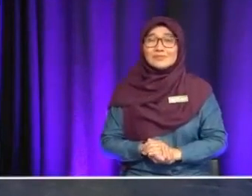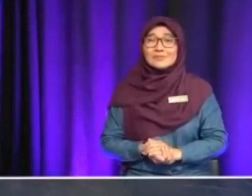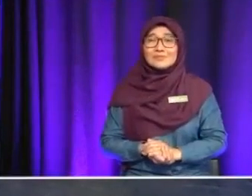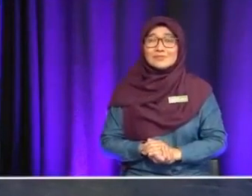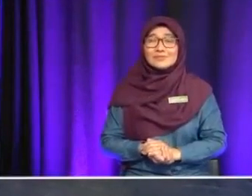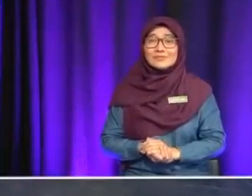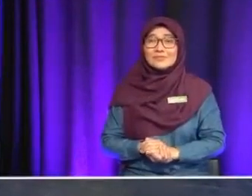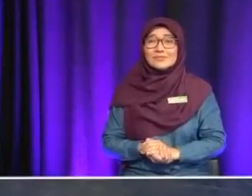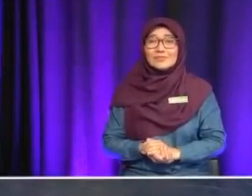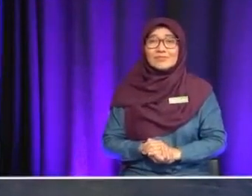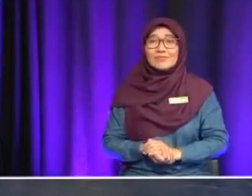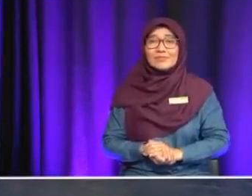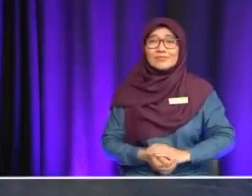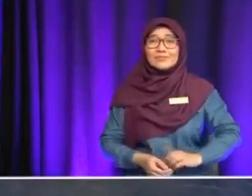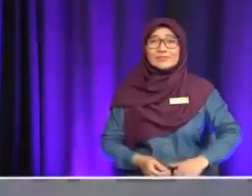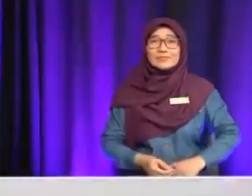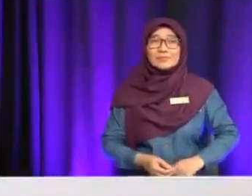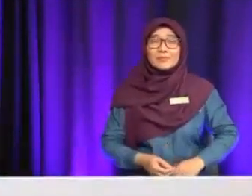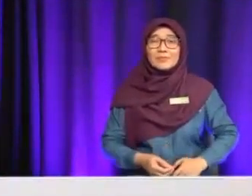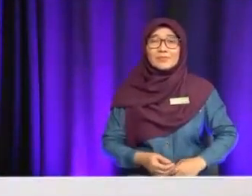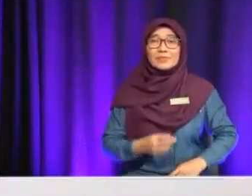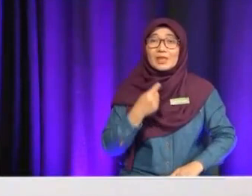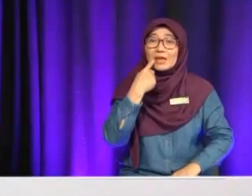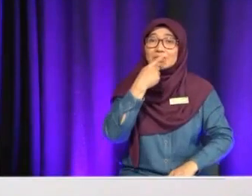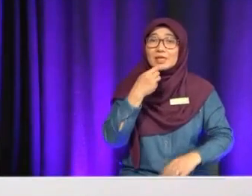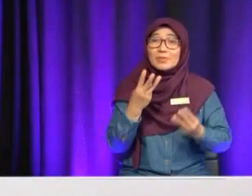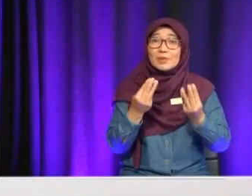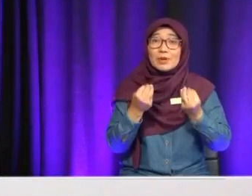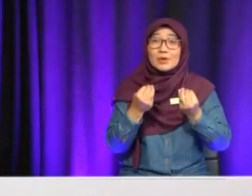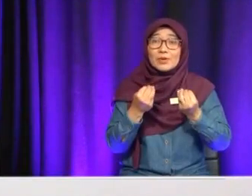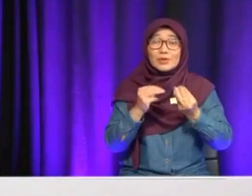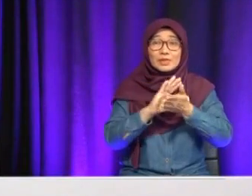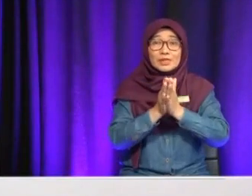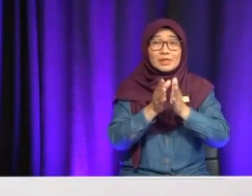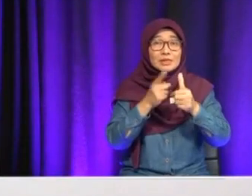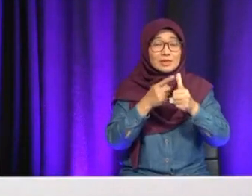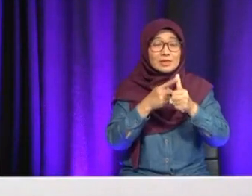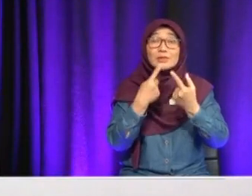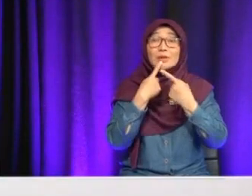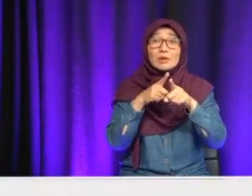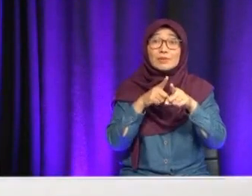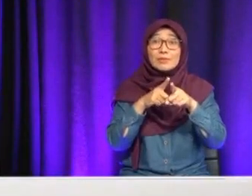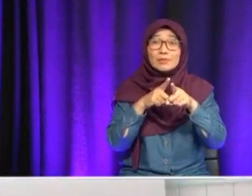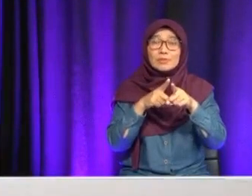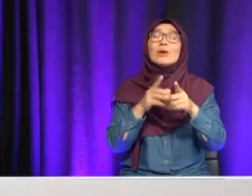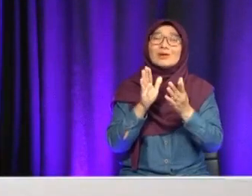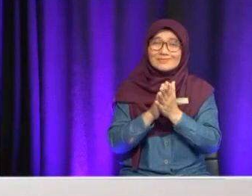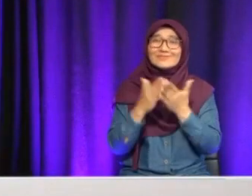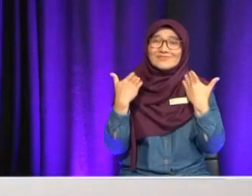nak jadi giliran pertama nak menjawab soalan? Siapa nak jawab dulu?